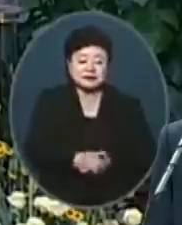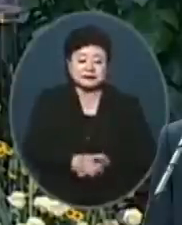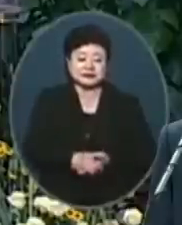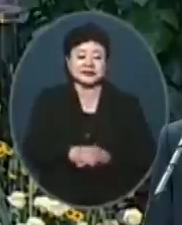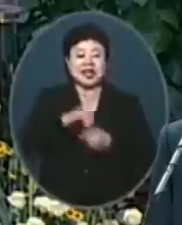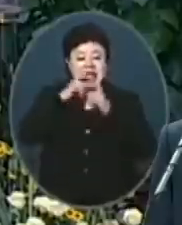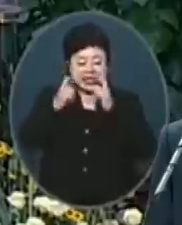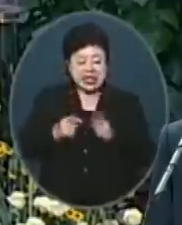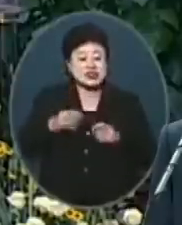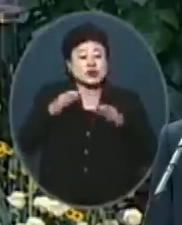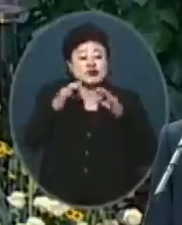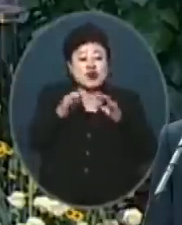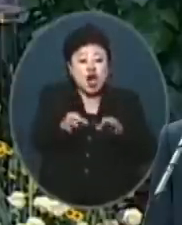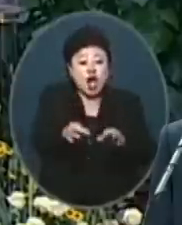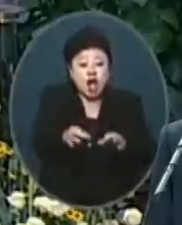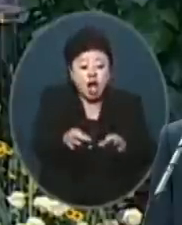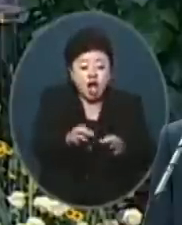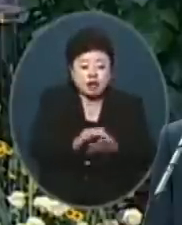개인적으로 불러서